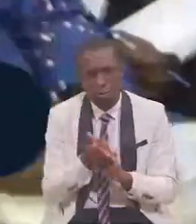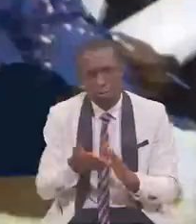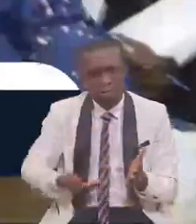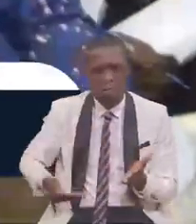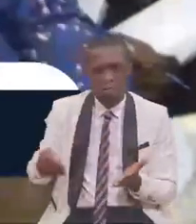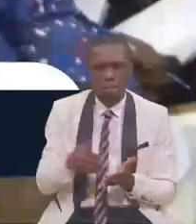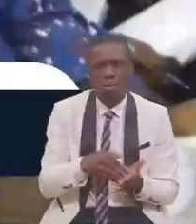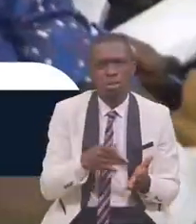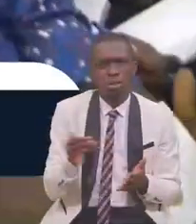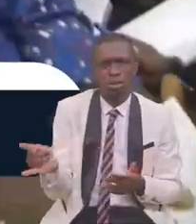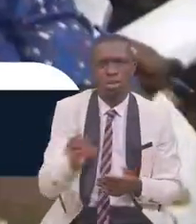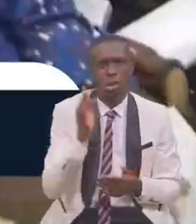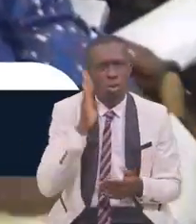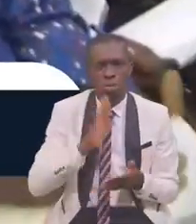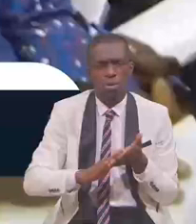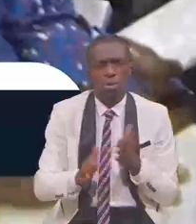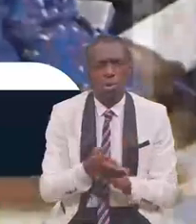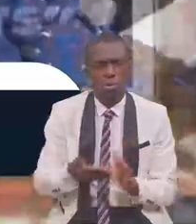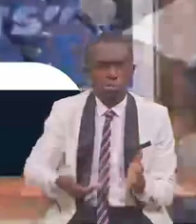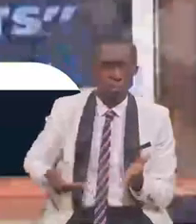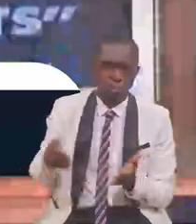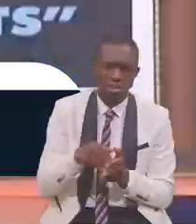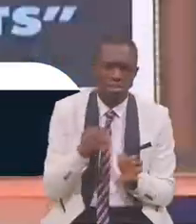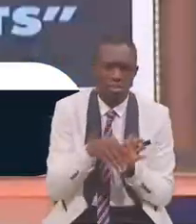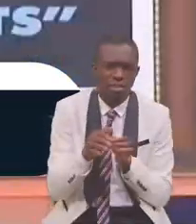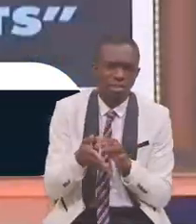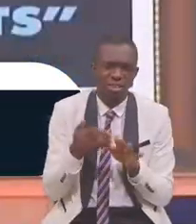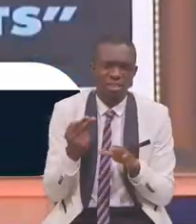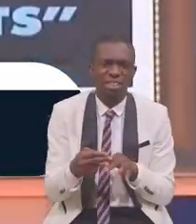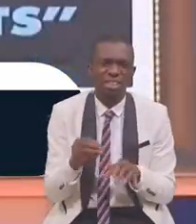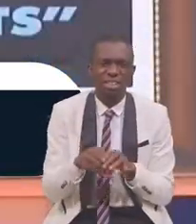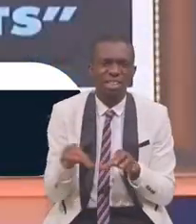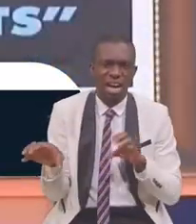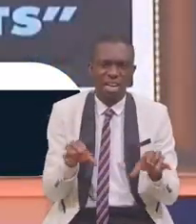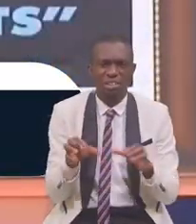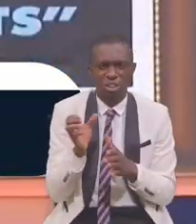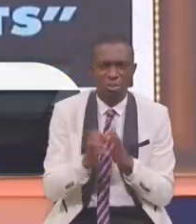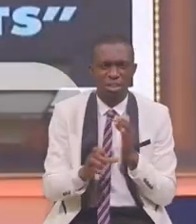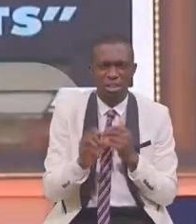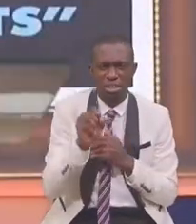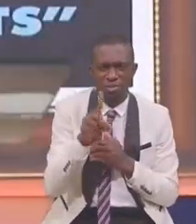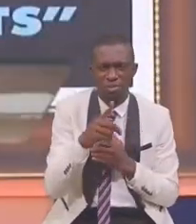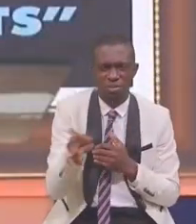de Jésus. Acte 11, 19.